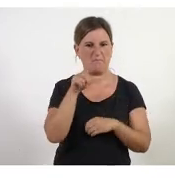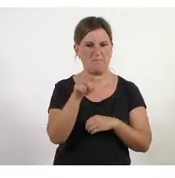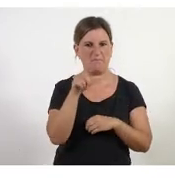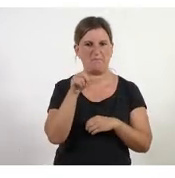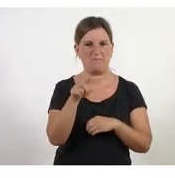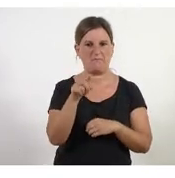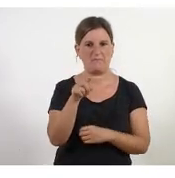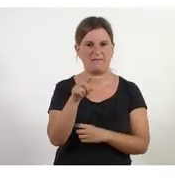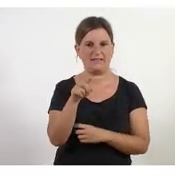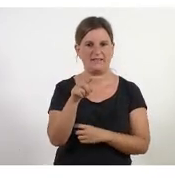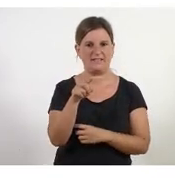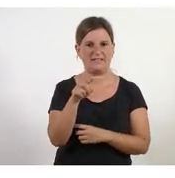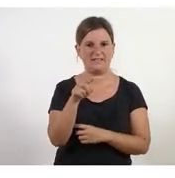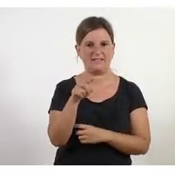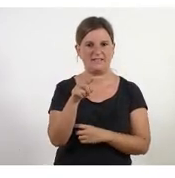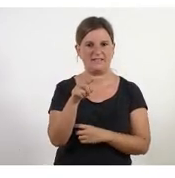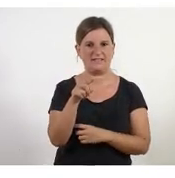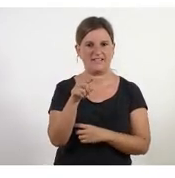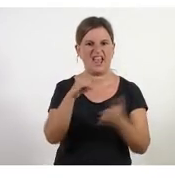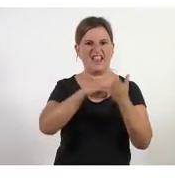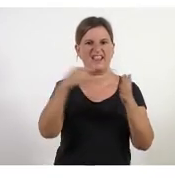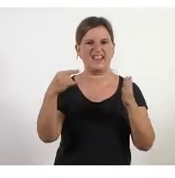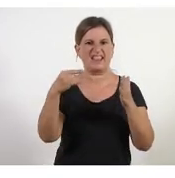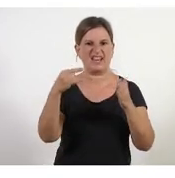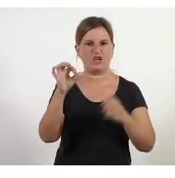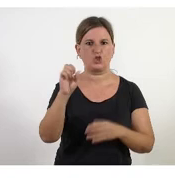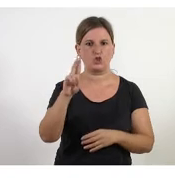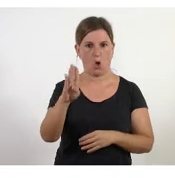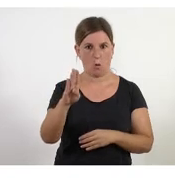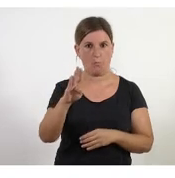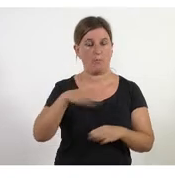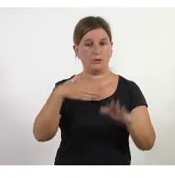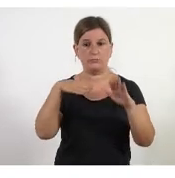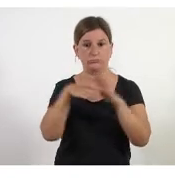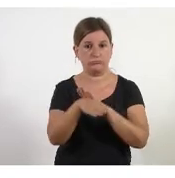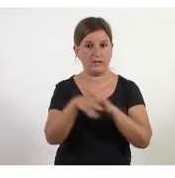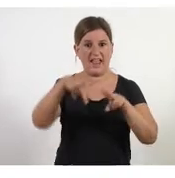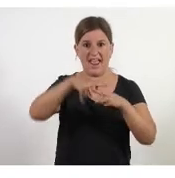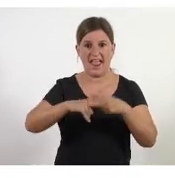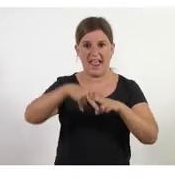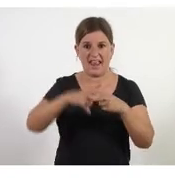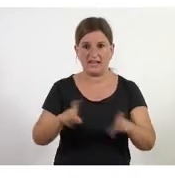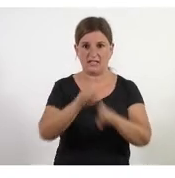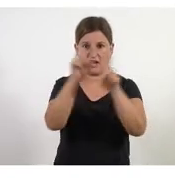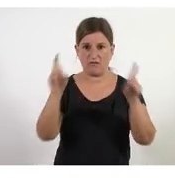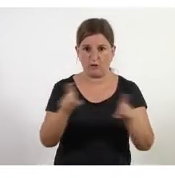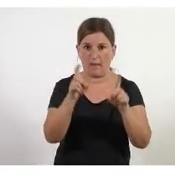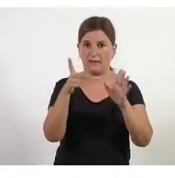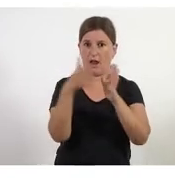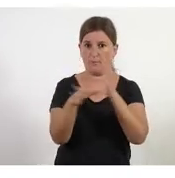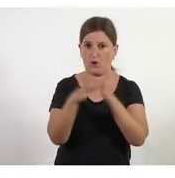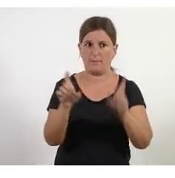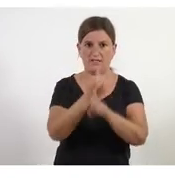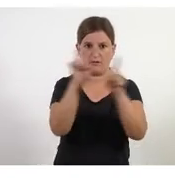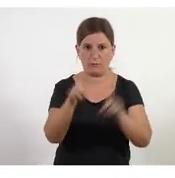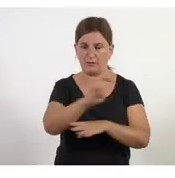totes aquestes eines d'ofimàtica, d'informàtica, de software, però anem a parlar